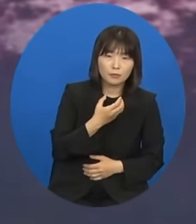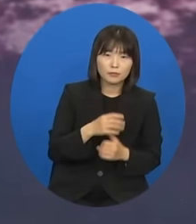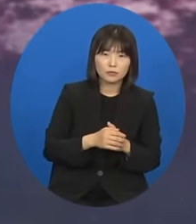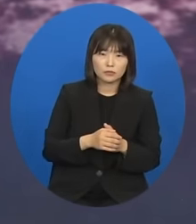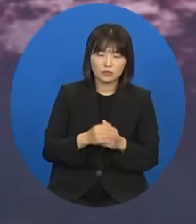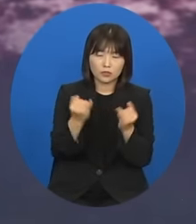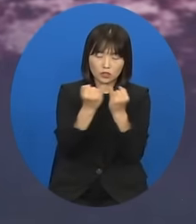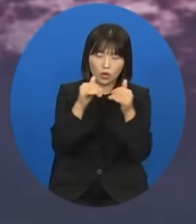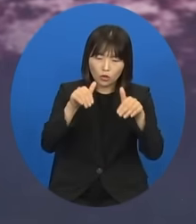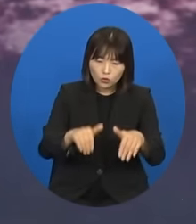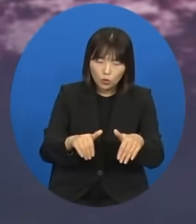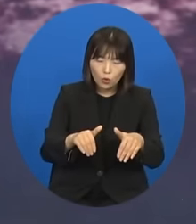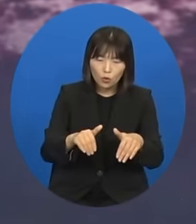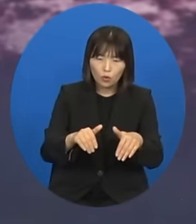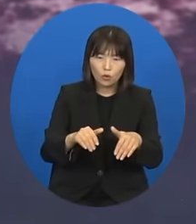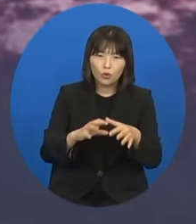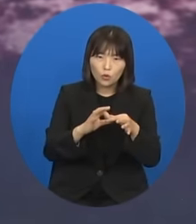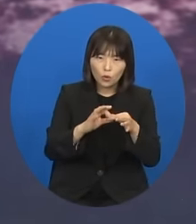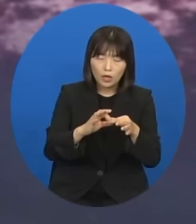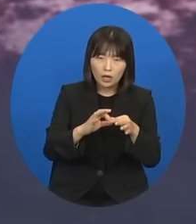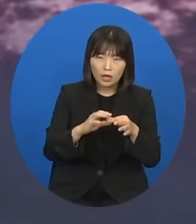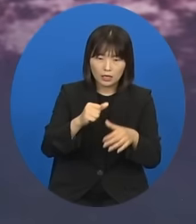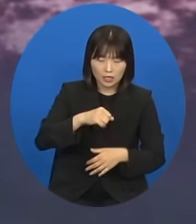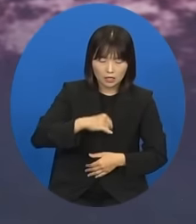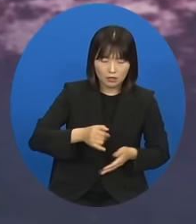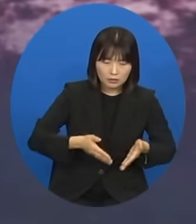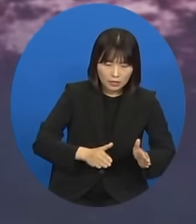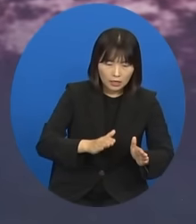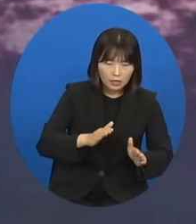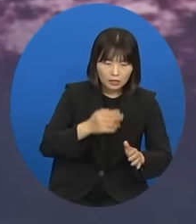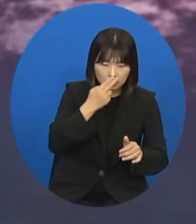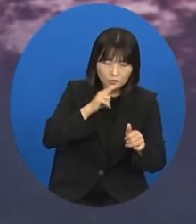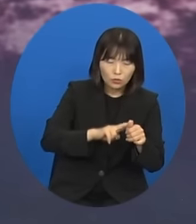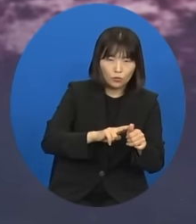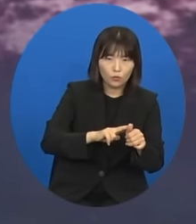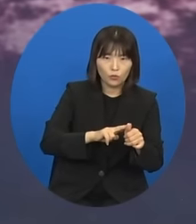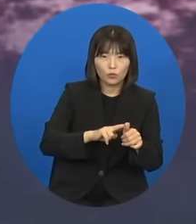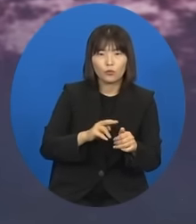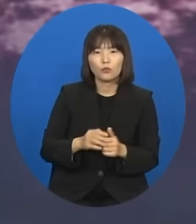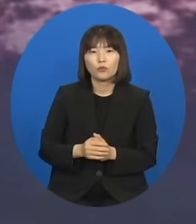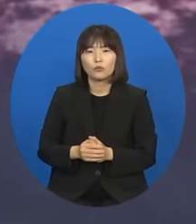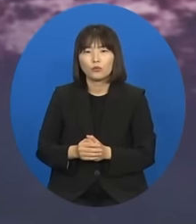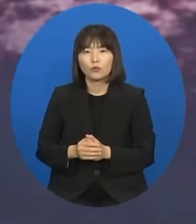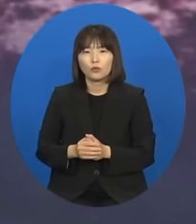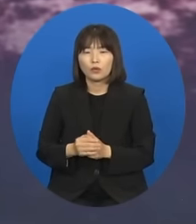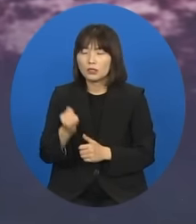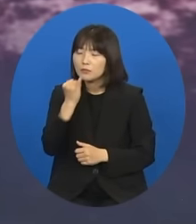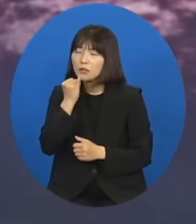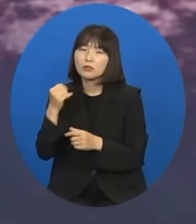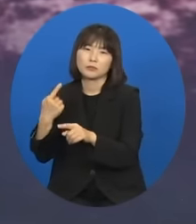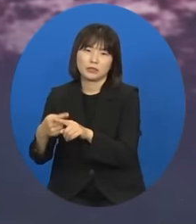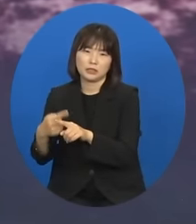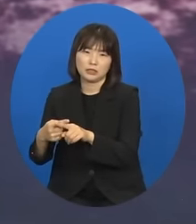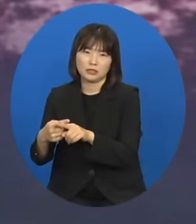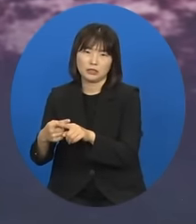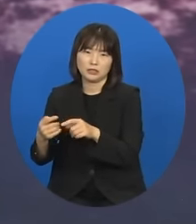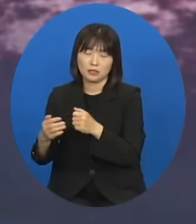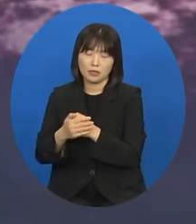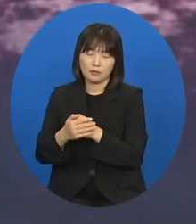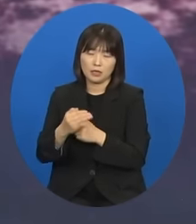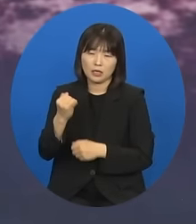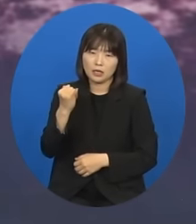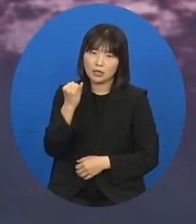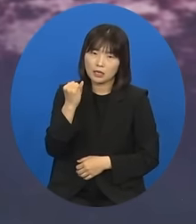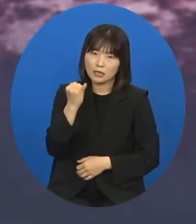때와 방법으로 타이밍을 당겨보고 가다가 이런 일이 지금 벌어지고 있는 거야 그 여자 아브라함이 리브가 그렇게 부른다는